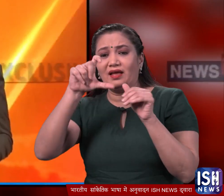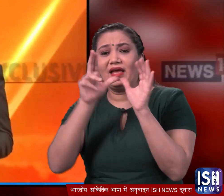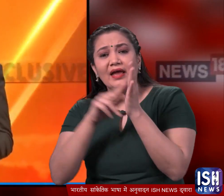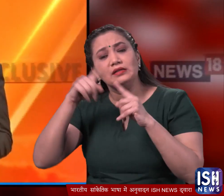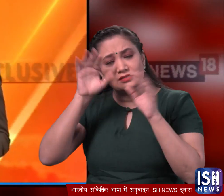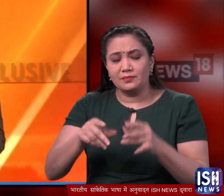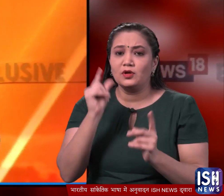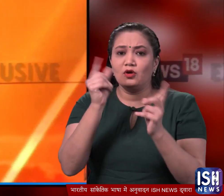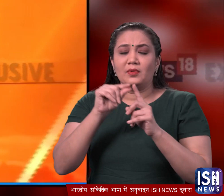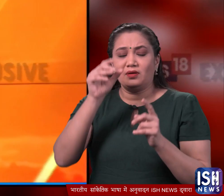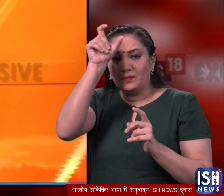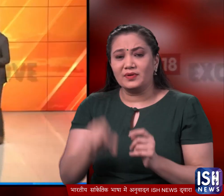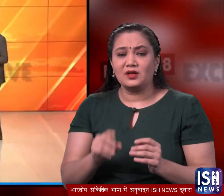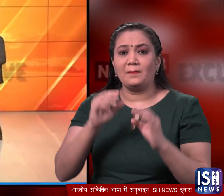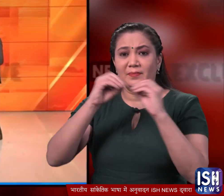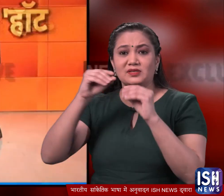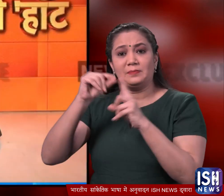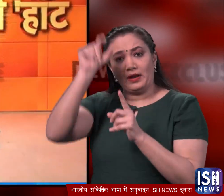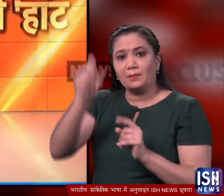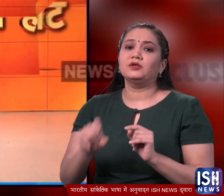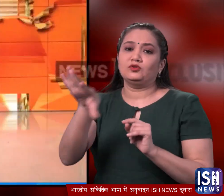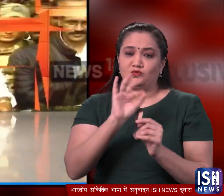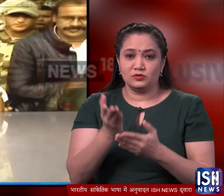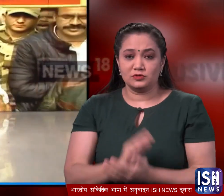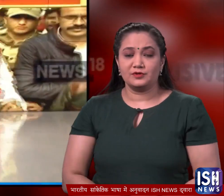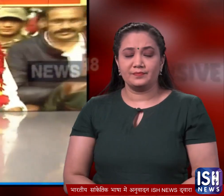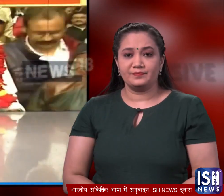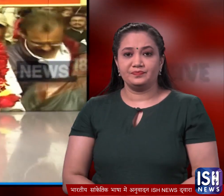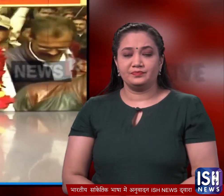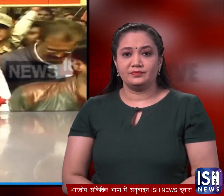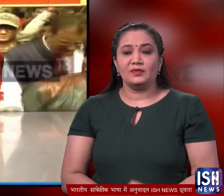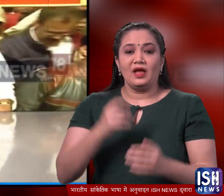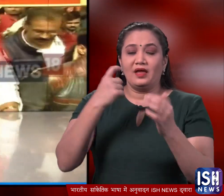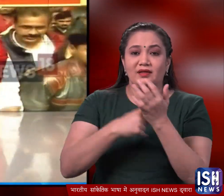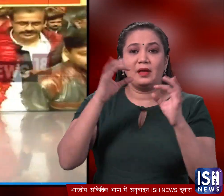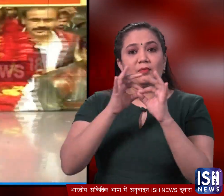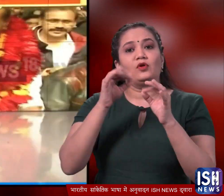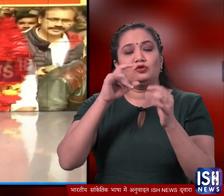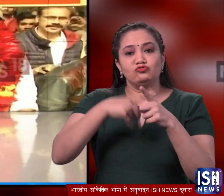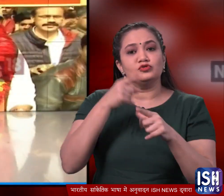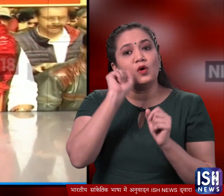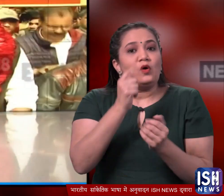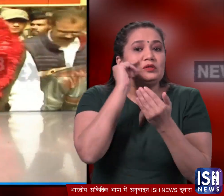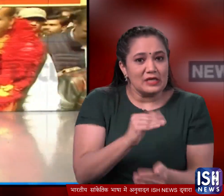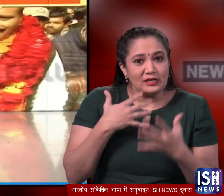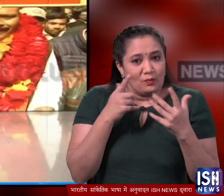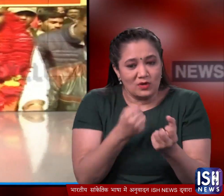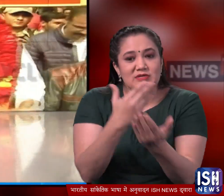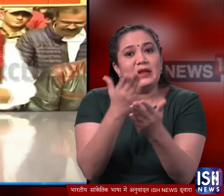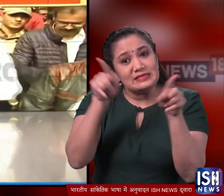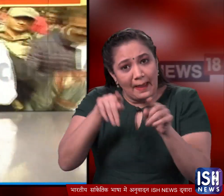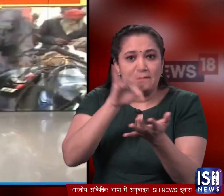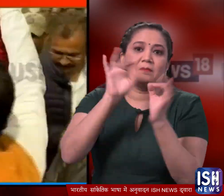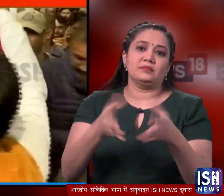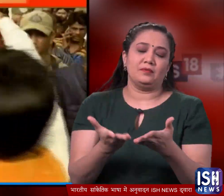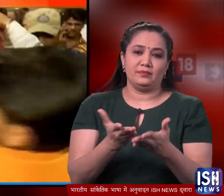सीट है, जहां से यूपी सरकार में कैबिनेट मंत्री ब्रजेश पाठक चुनाव लड़ रहे हैं। बीजेपी सांसद रीता बहुगुणा जोशी इसी सीट से अपने बेटे के लिए टिकट मांग रही